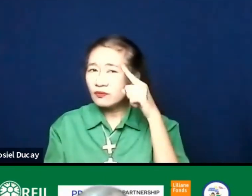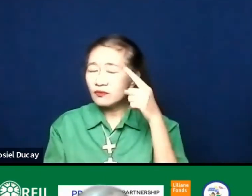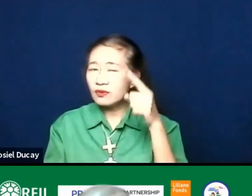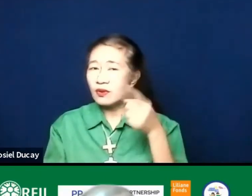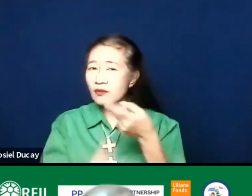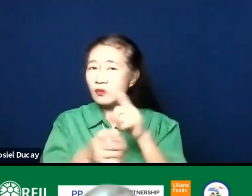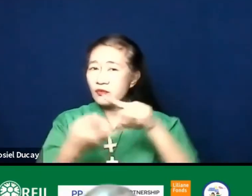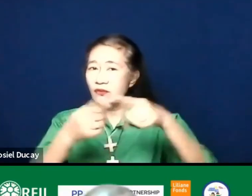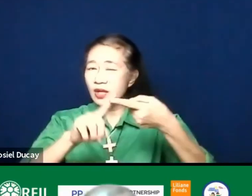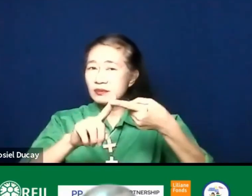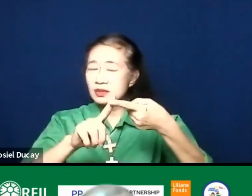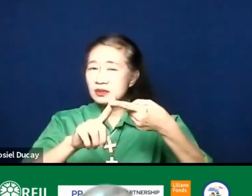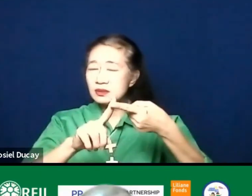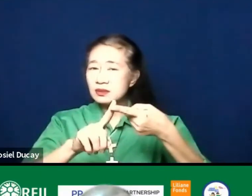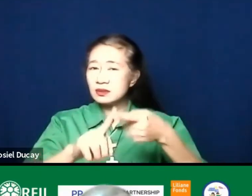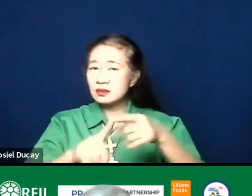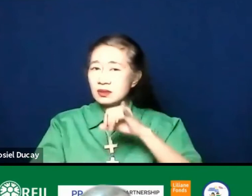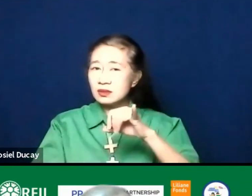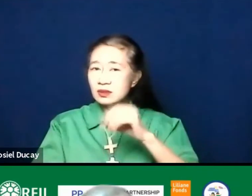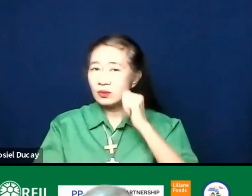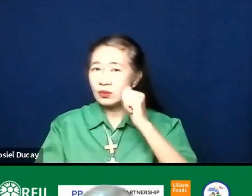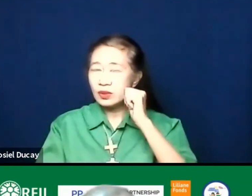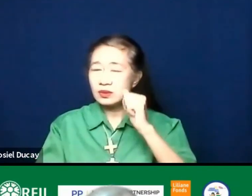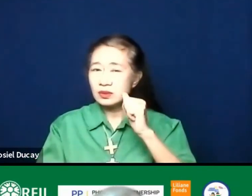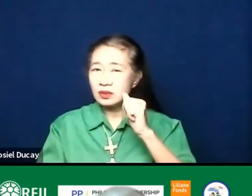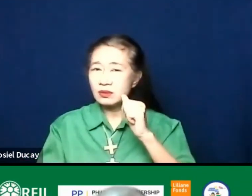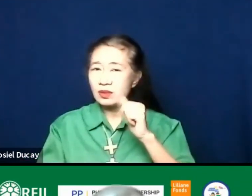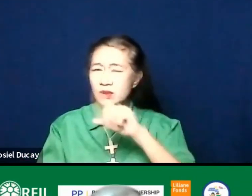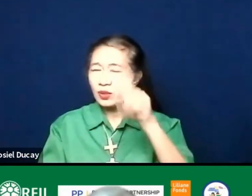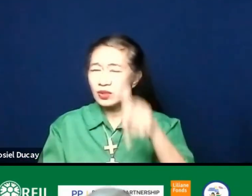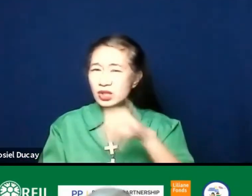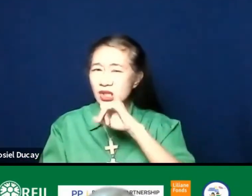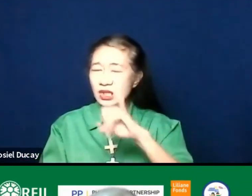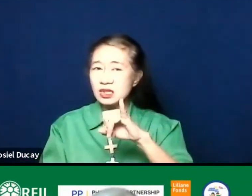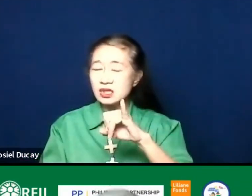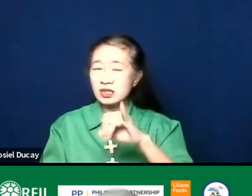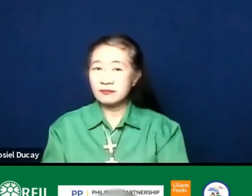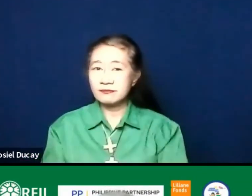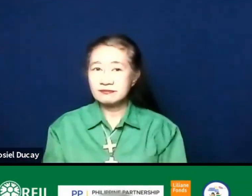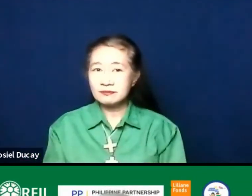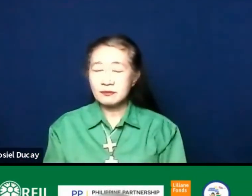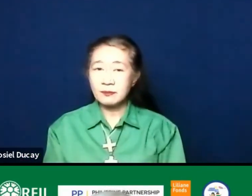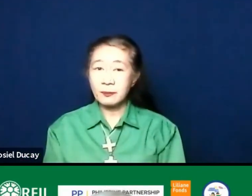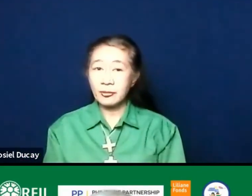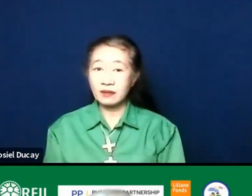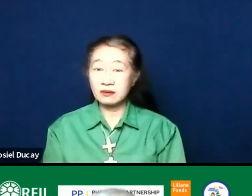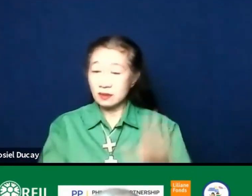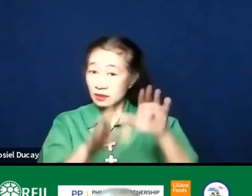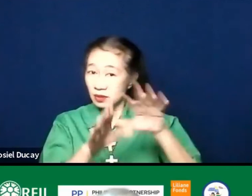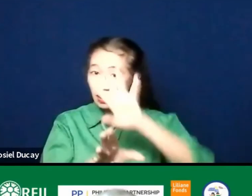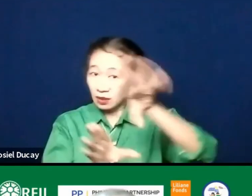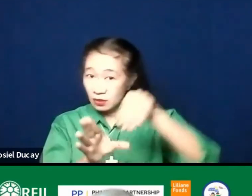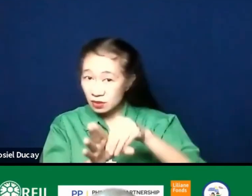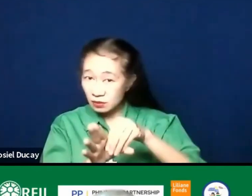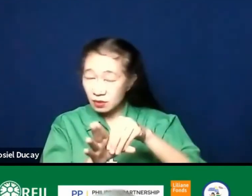kaibigan, ang parati kasi namin tinatanong ay syempre disability inclusive